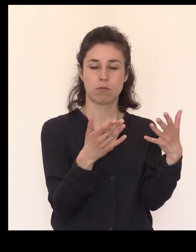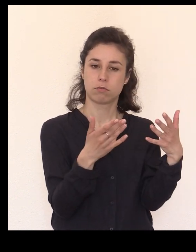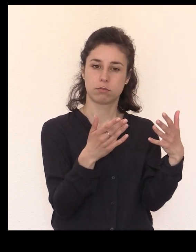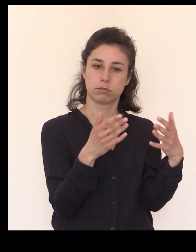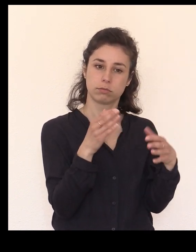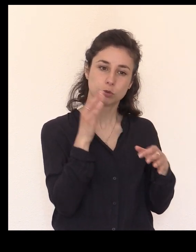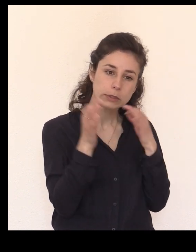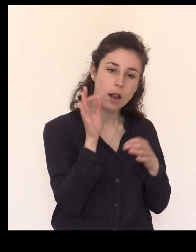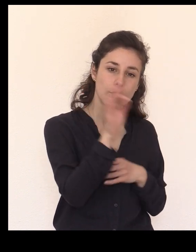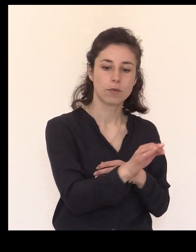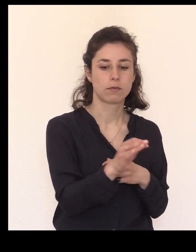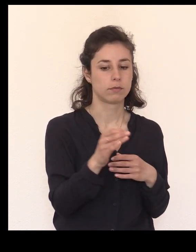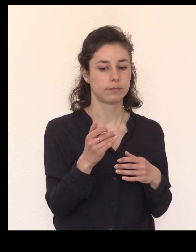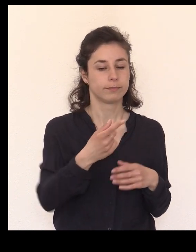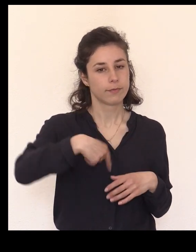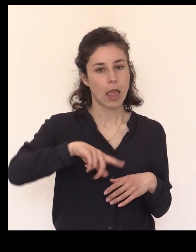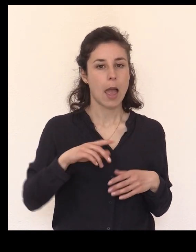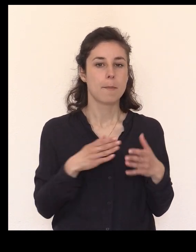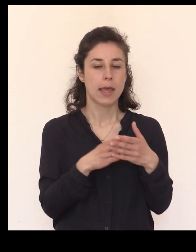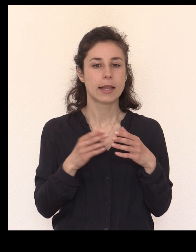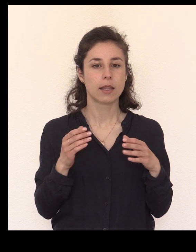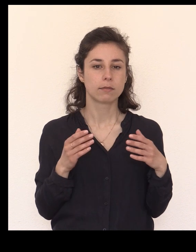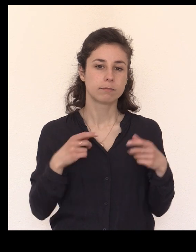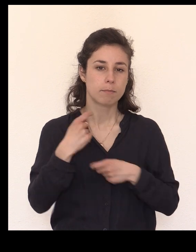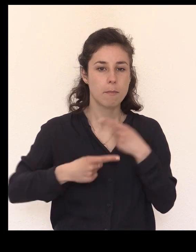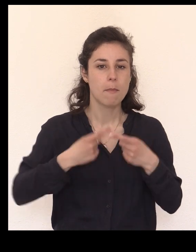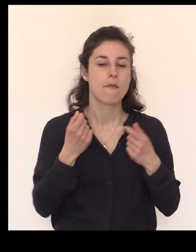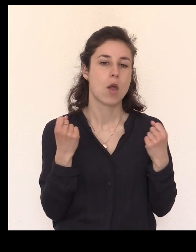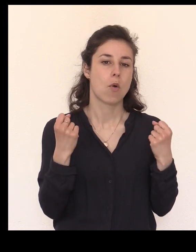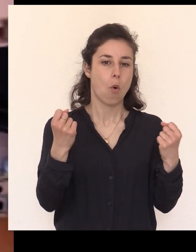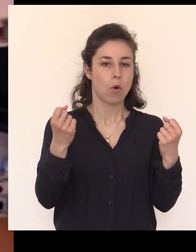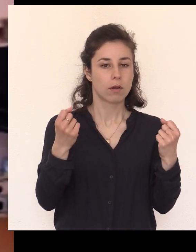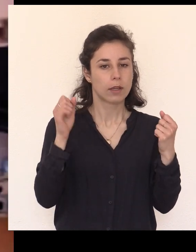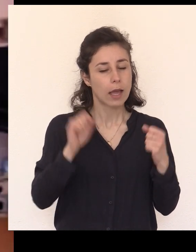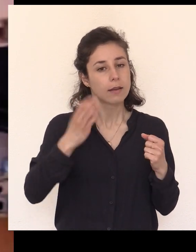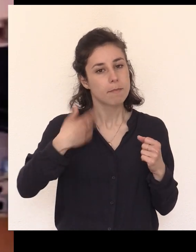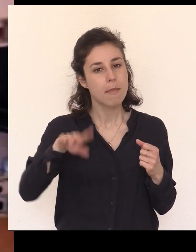Behindertenbewegung nicht mutig genug, mehr zu fordern.